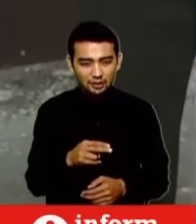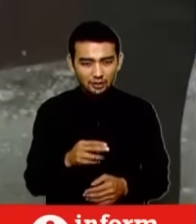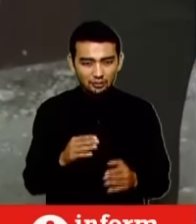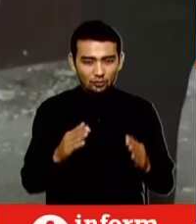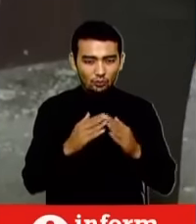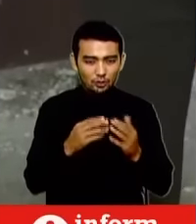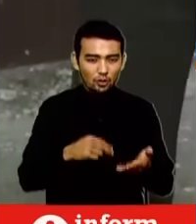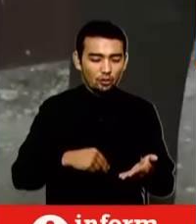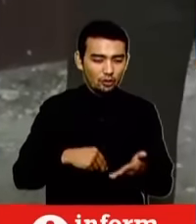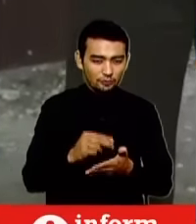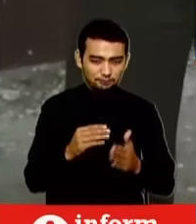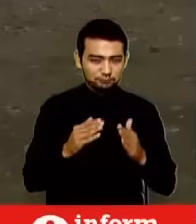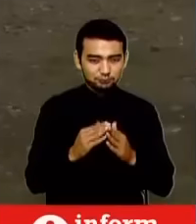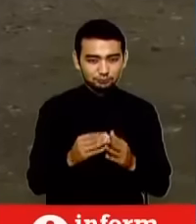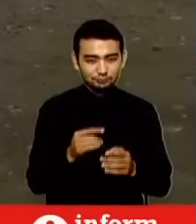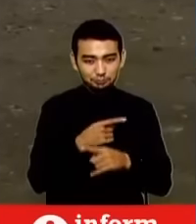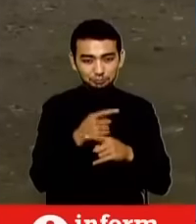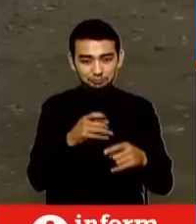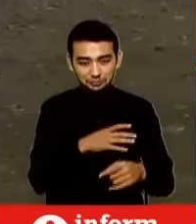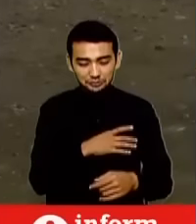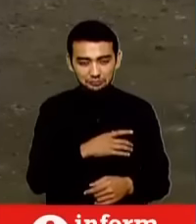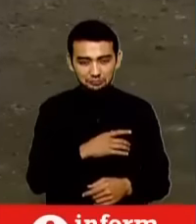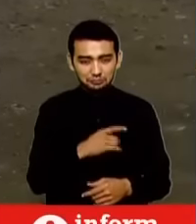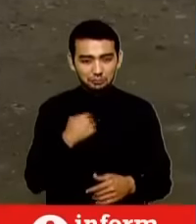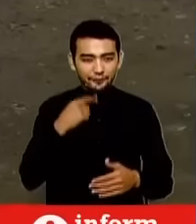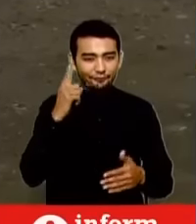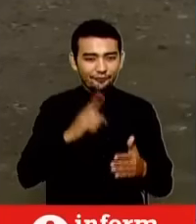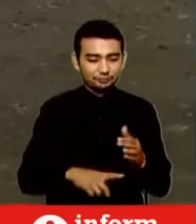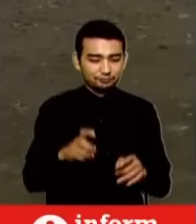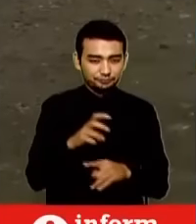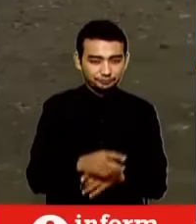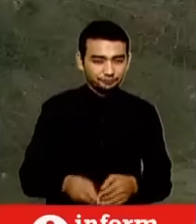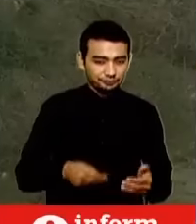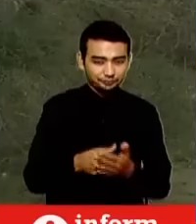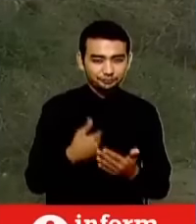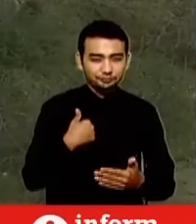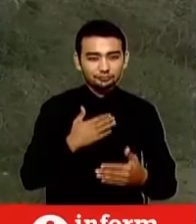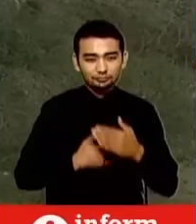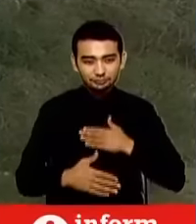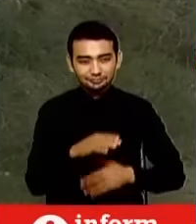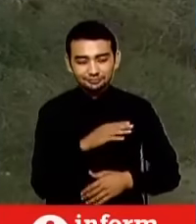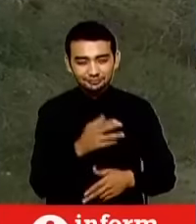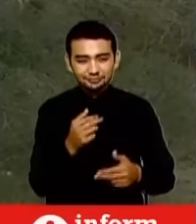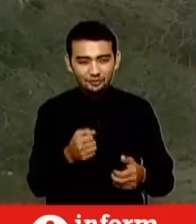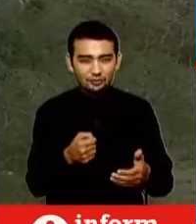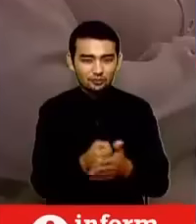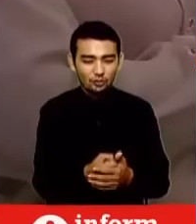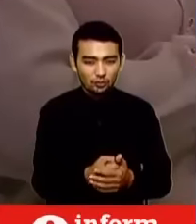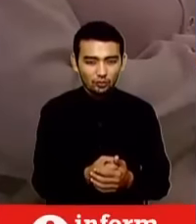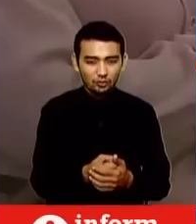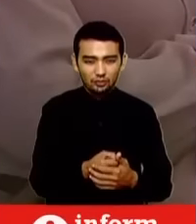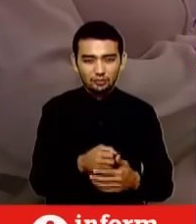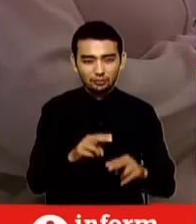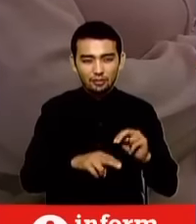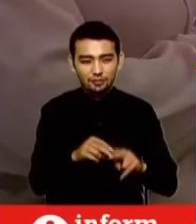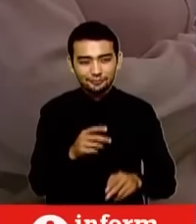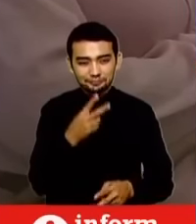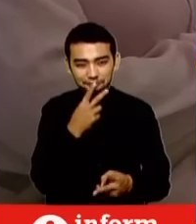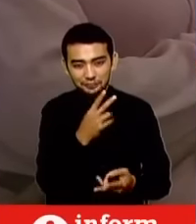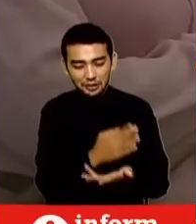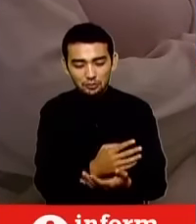для покупки нового жилья. Дольщики уверяют, что перспективы были радужными до тех пор, пока стройка резко не остановилась. Как